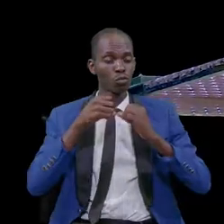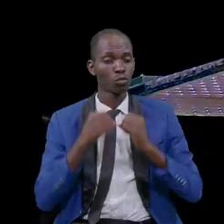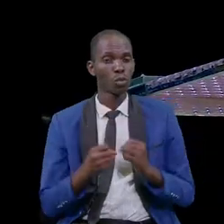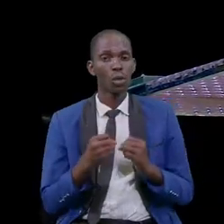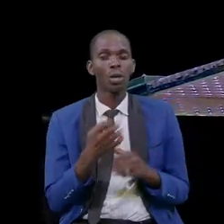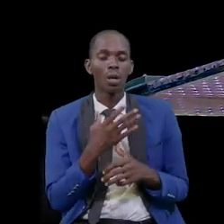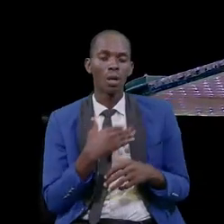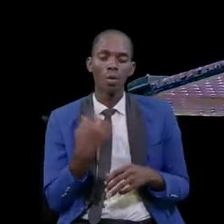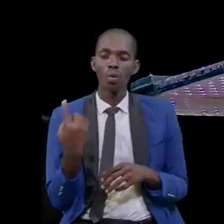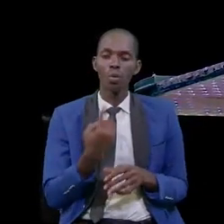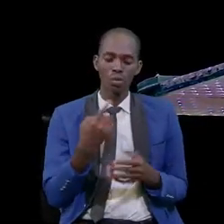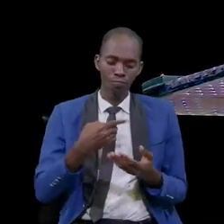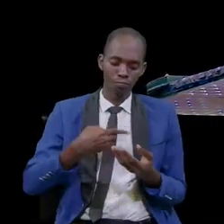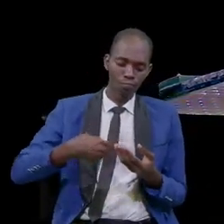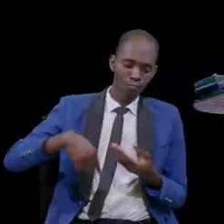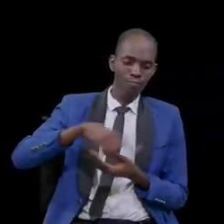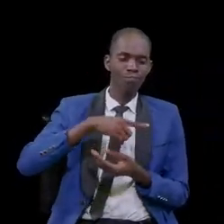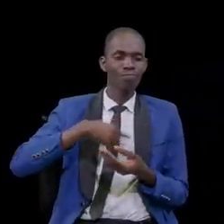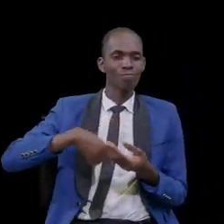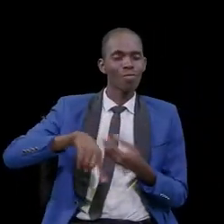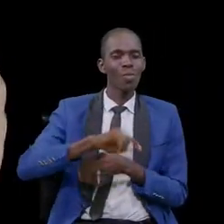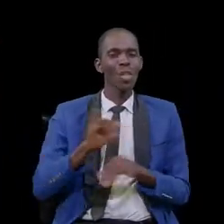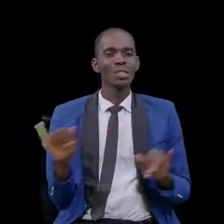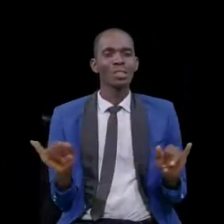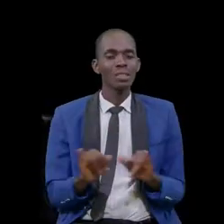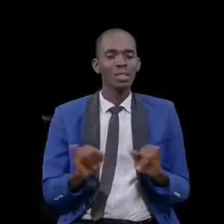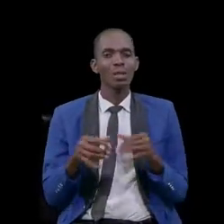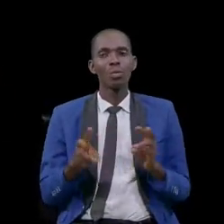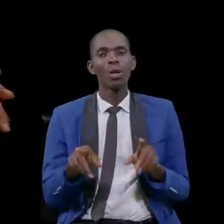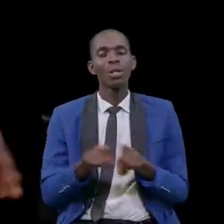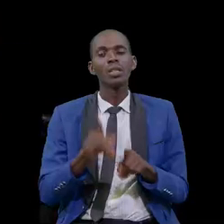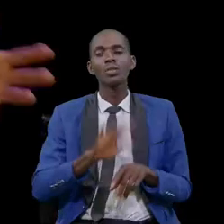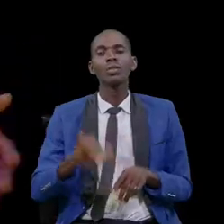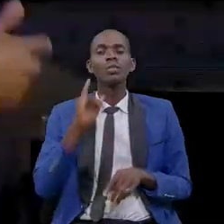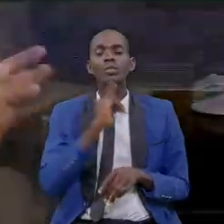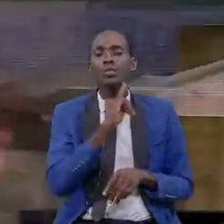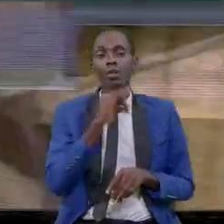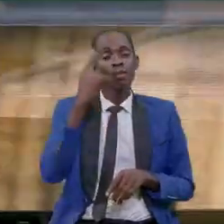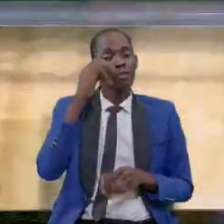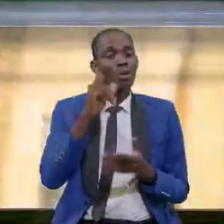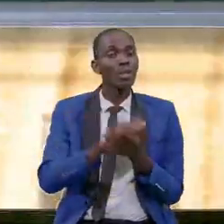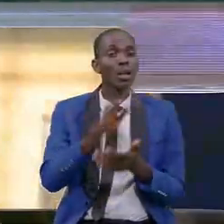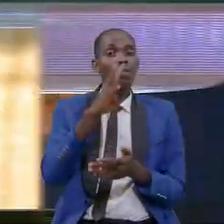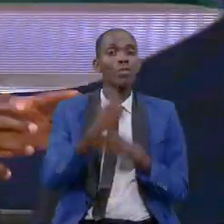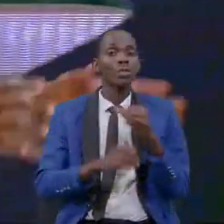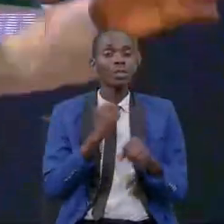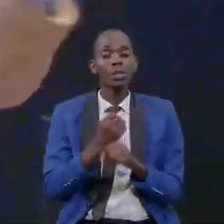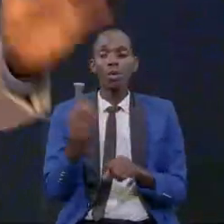fermes et qui tournent en rond, comme les enfants d'Israël, ces 40 ans.